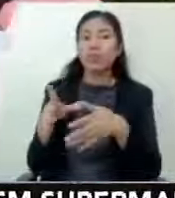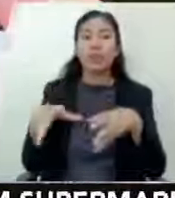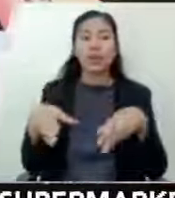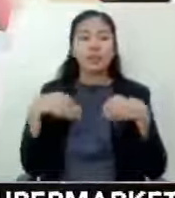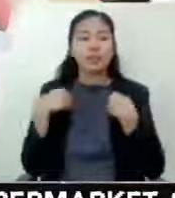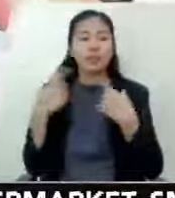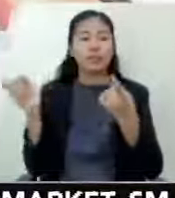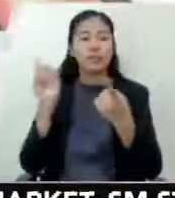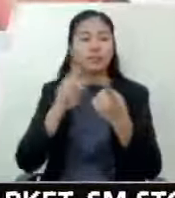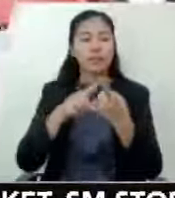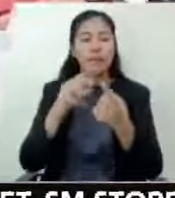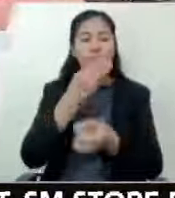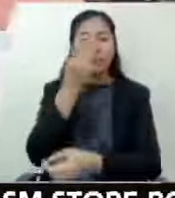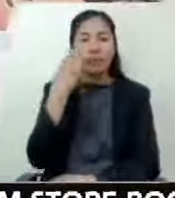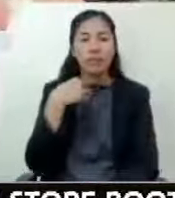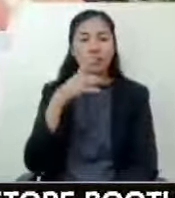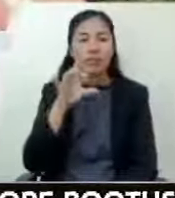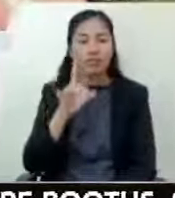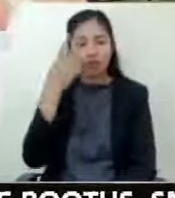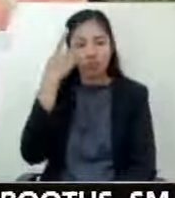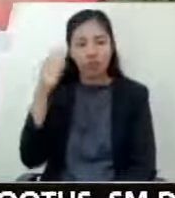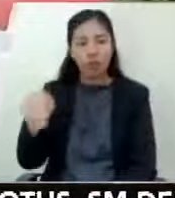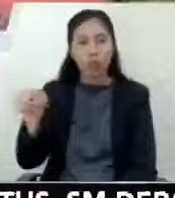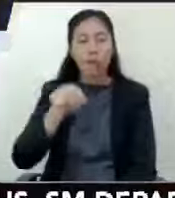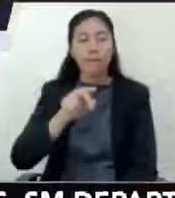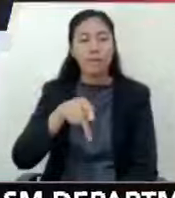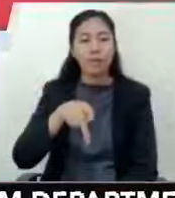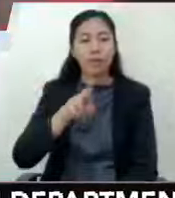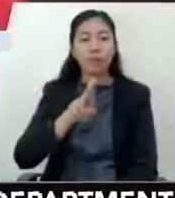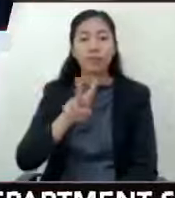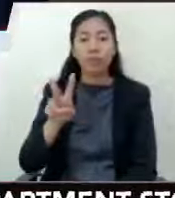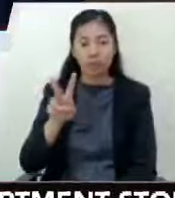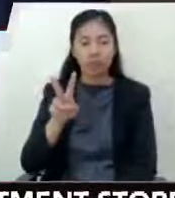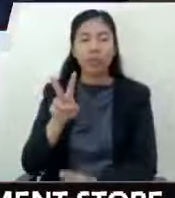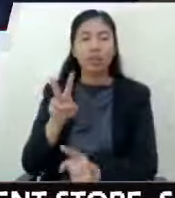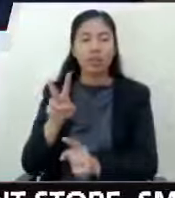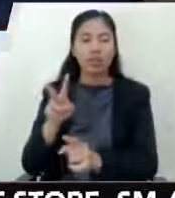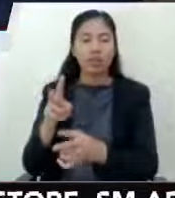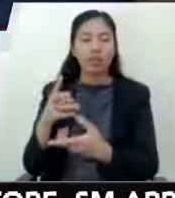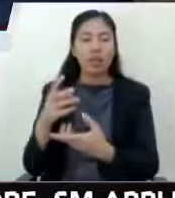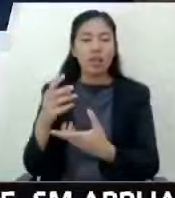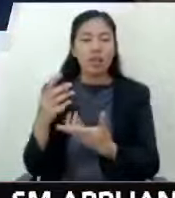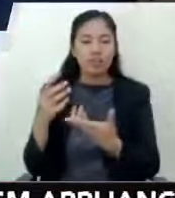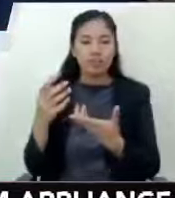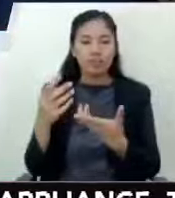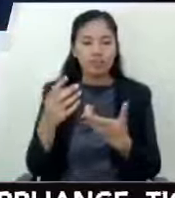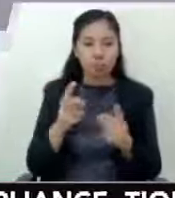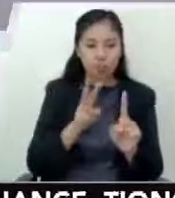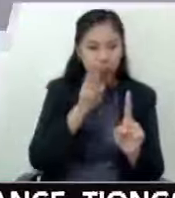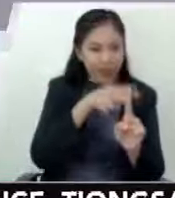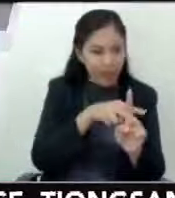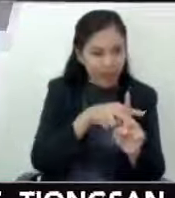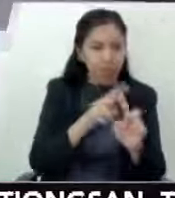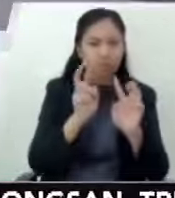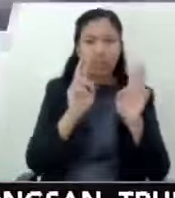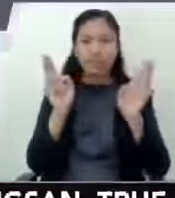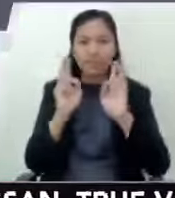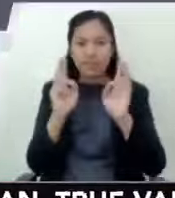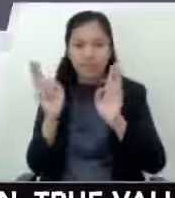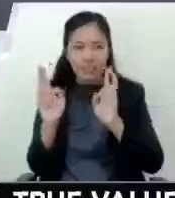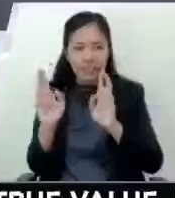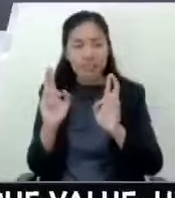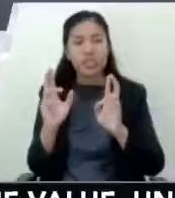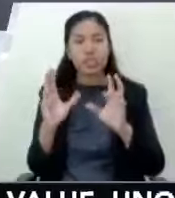mga PUV operator na mag-a-apply. Ihanda na po ang official receipt at certificate of registration mula sa LTO, valid